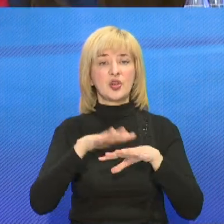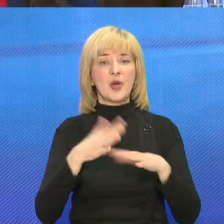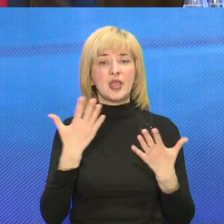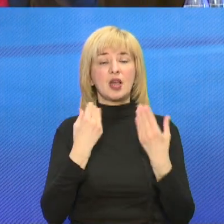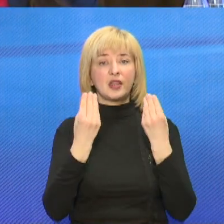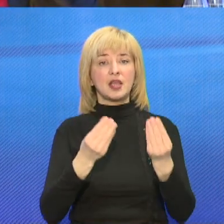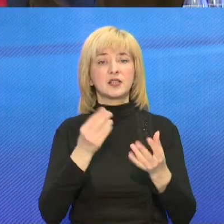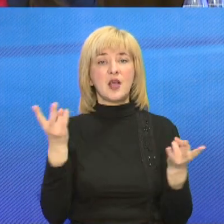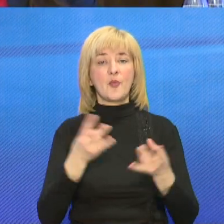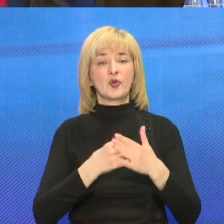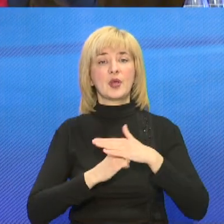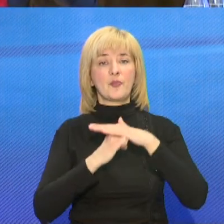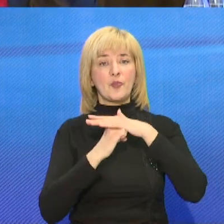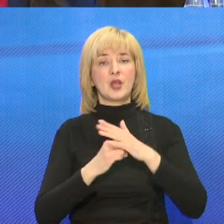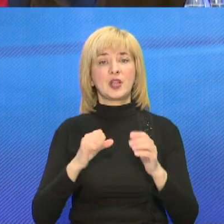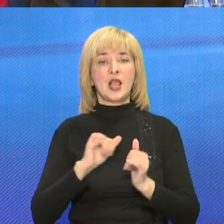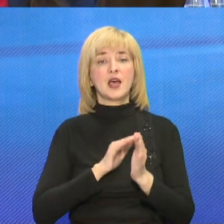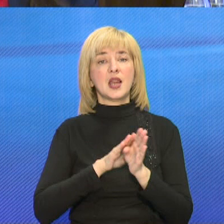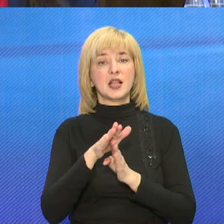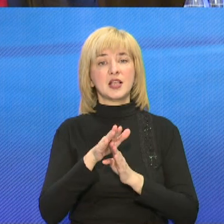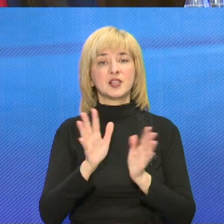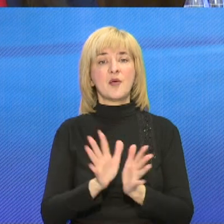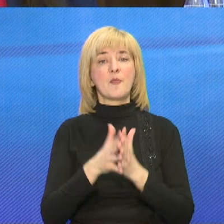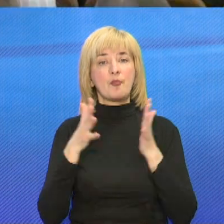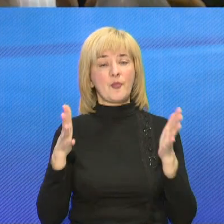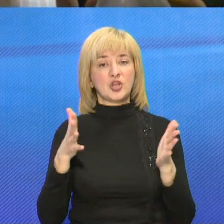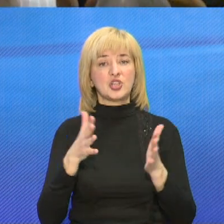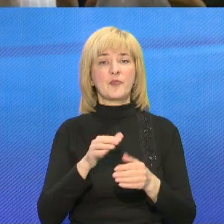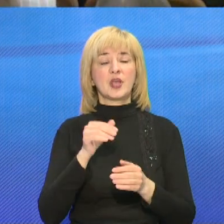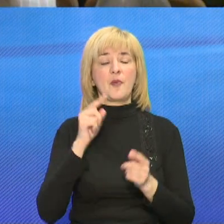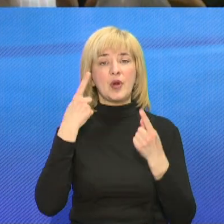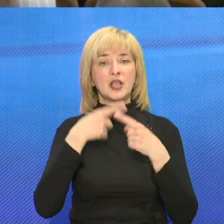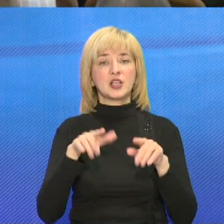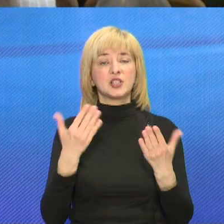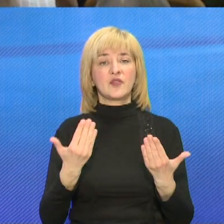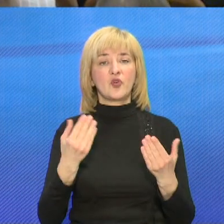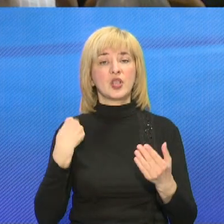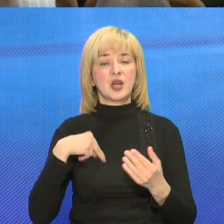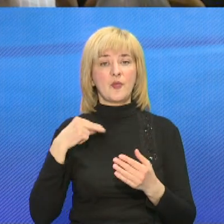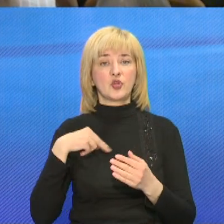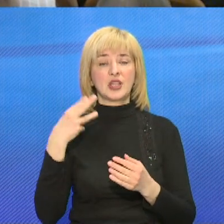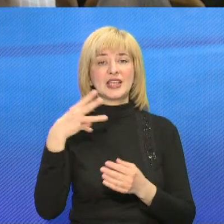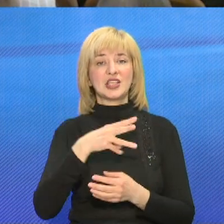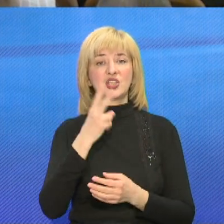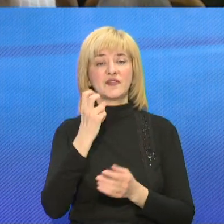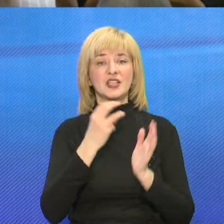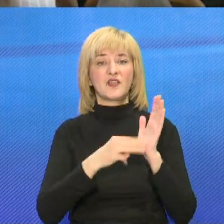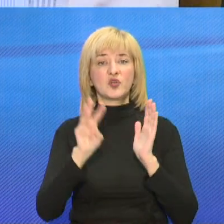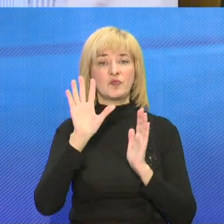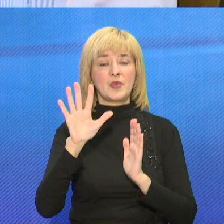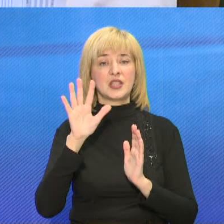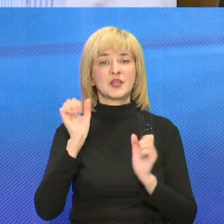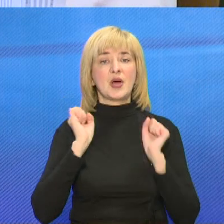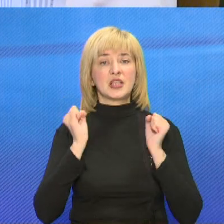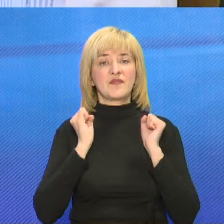для реализации широкомасштабных проектов. Сегодня у регионе функционирует 3285 спортивных объектов. Тягом 5